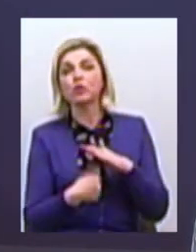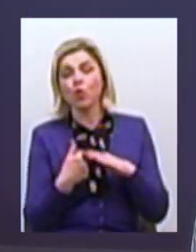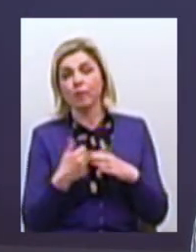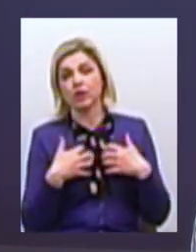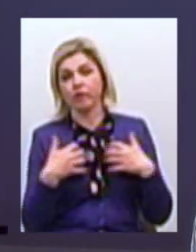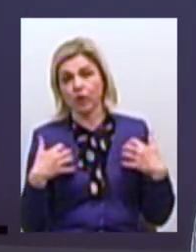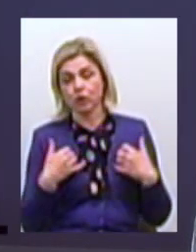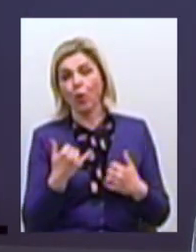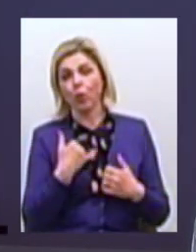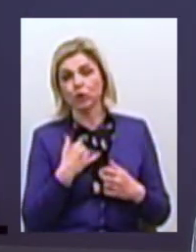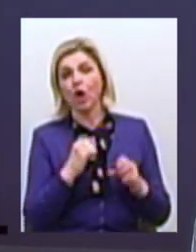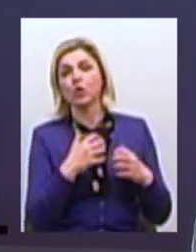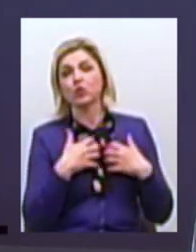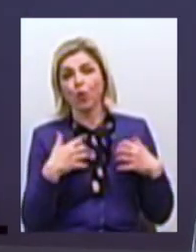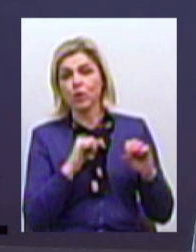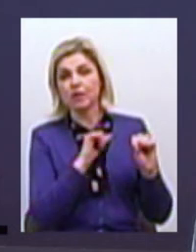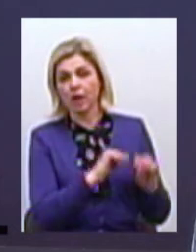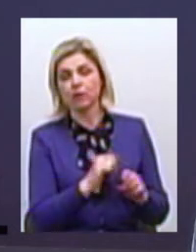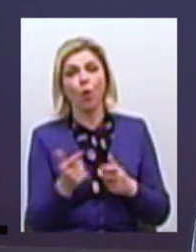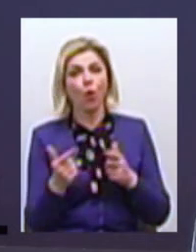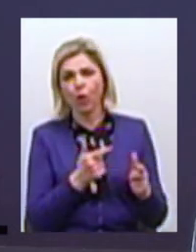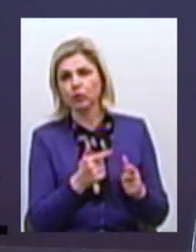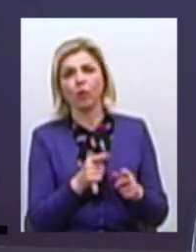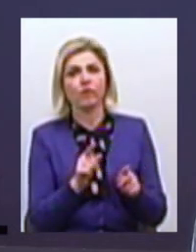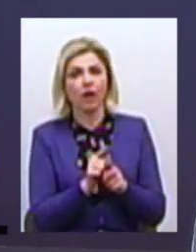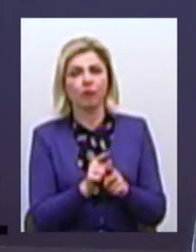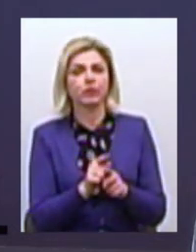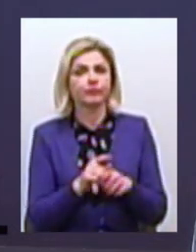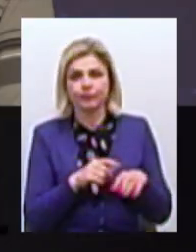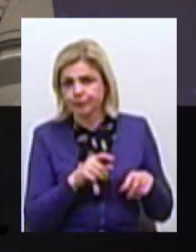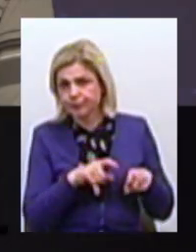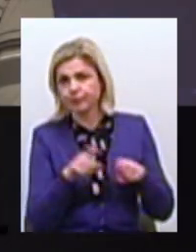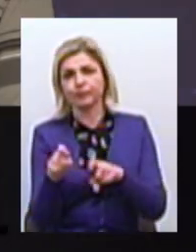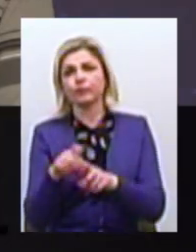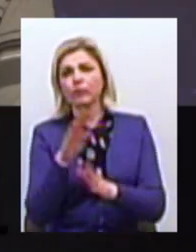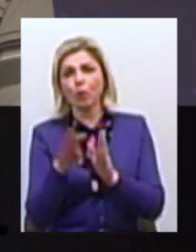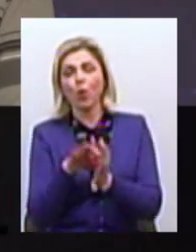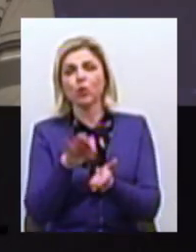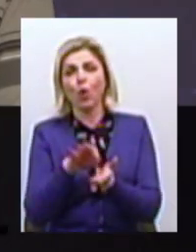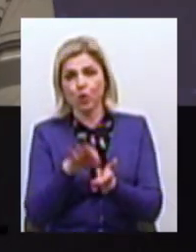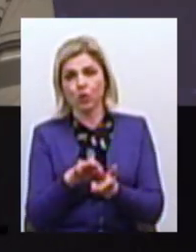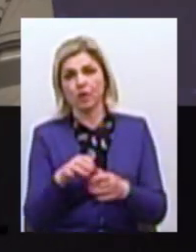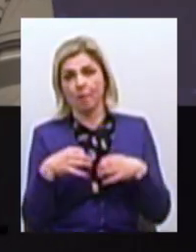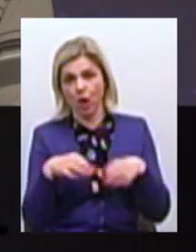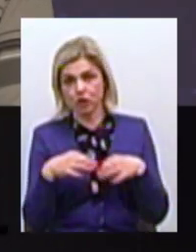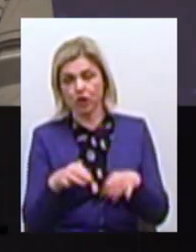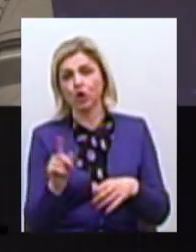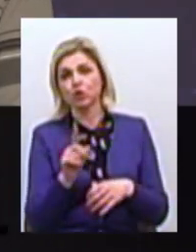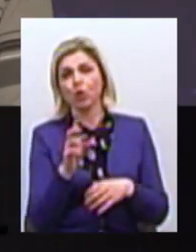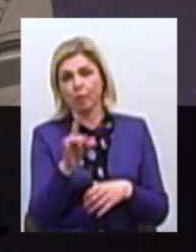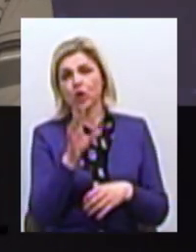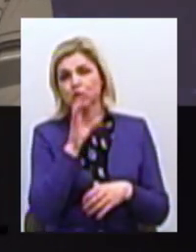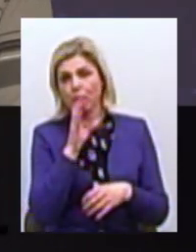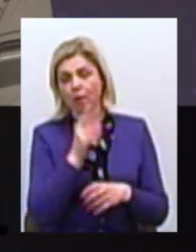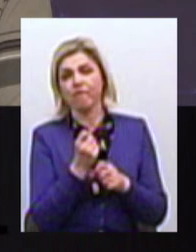нас зоозахисники готові кидатися під колеса машини і кусати людей у міськраді тільки заради того, щоб собак викидали на